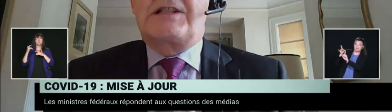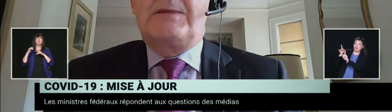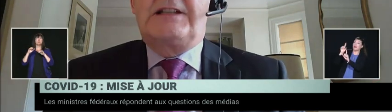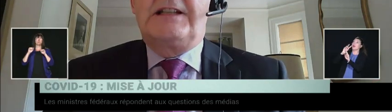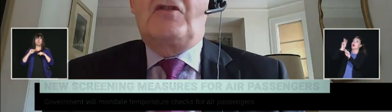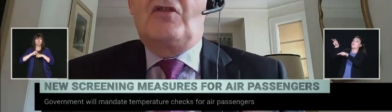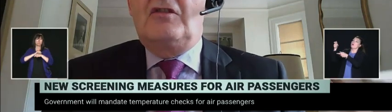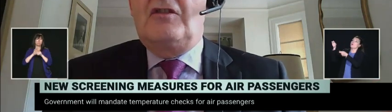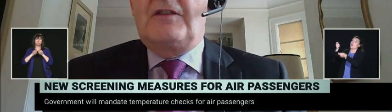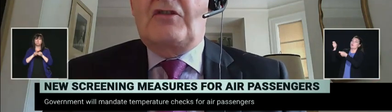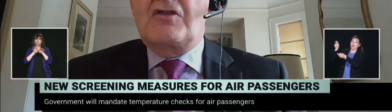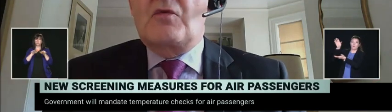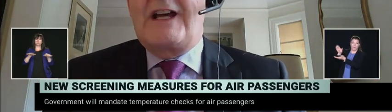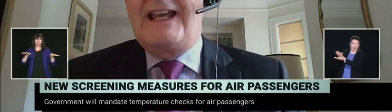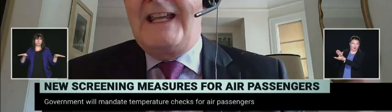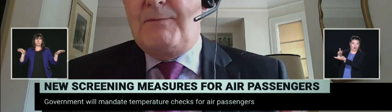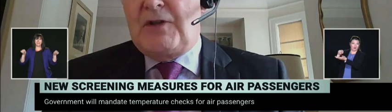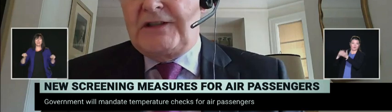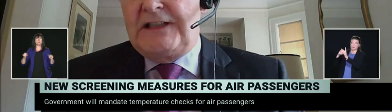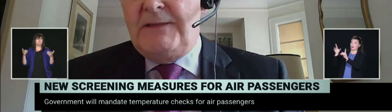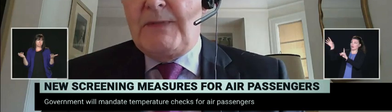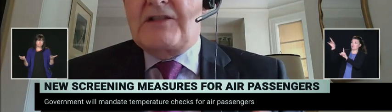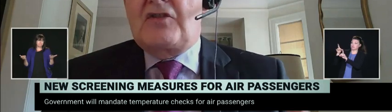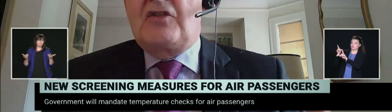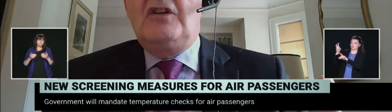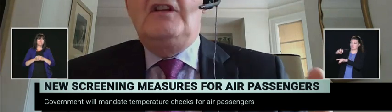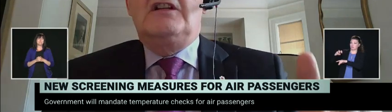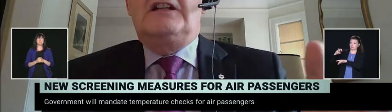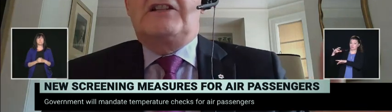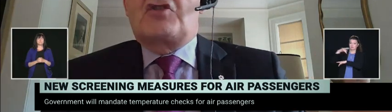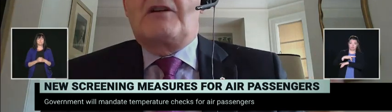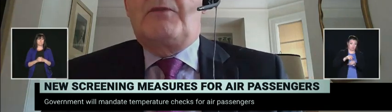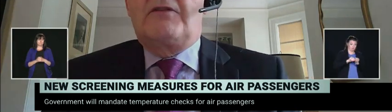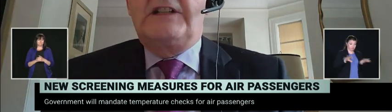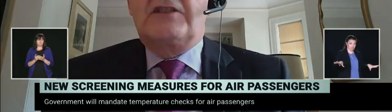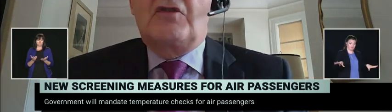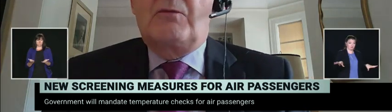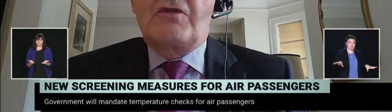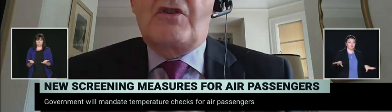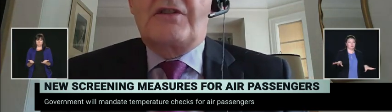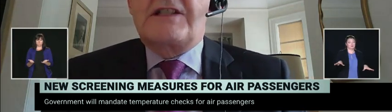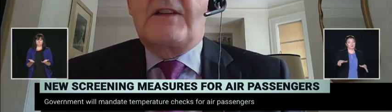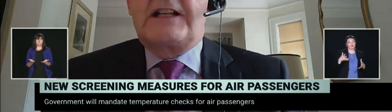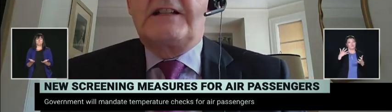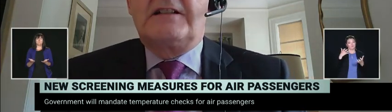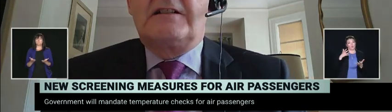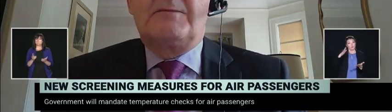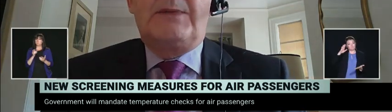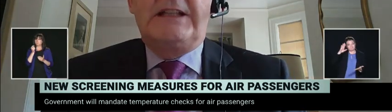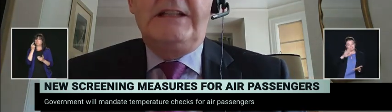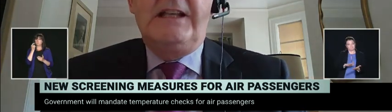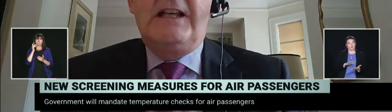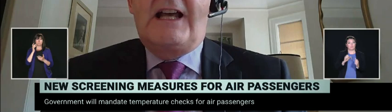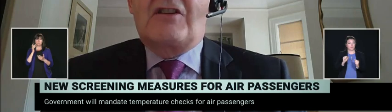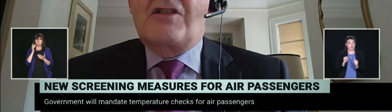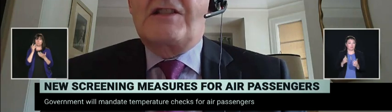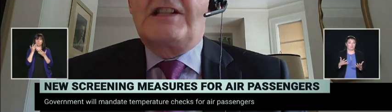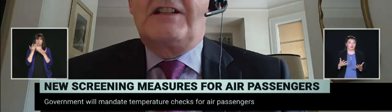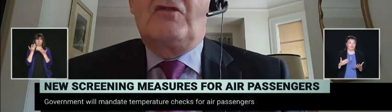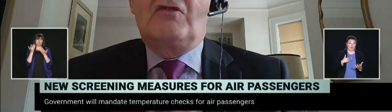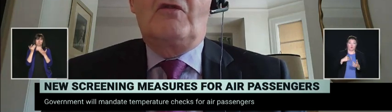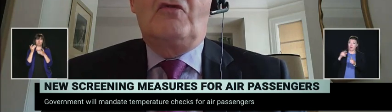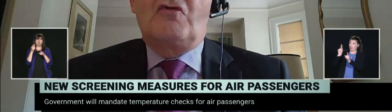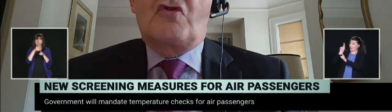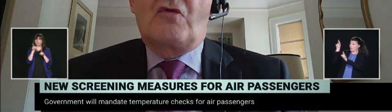la possibilité que le virus soit importé parce que les gens peuvent venir de plusieurs différents pays. Alors, ça,